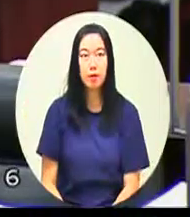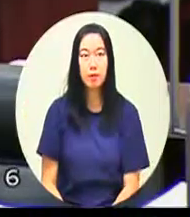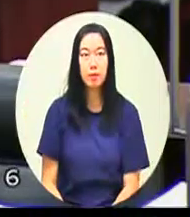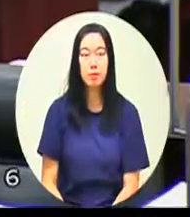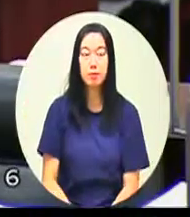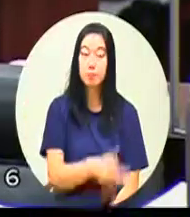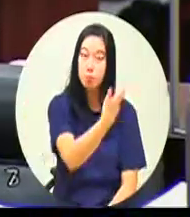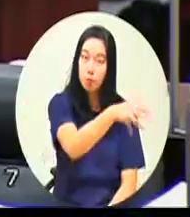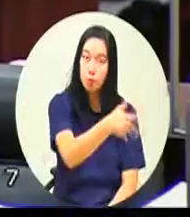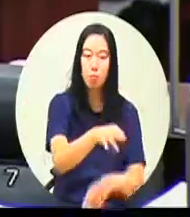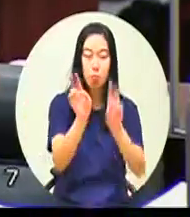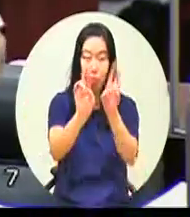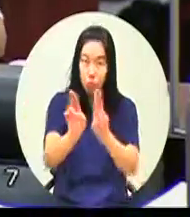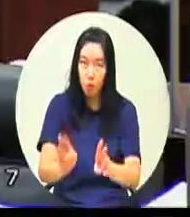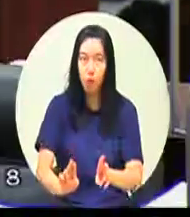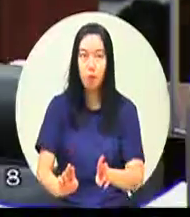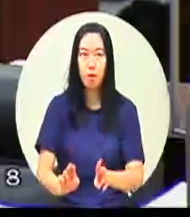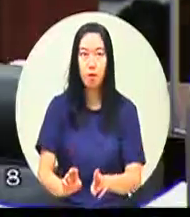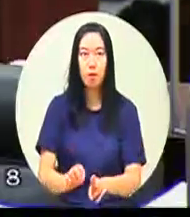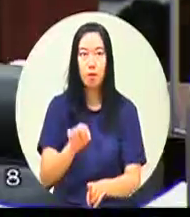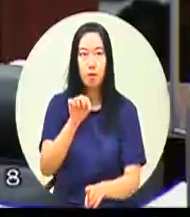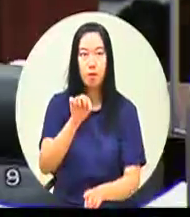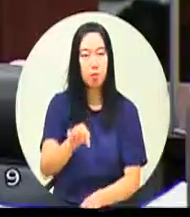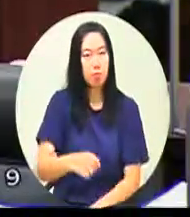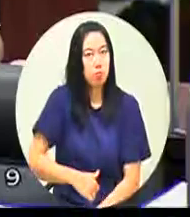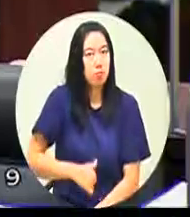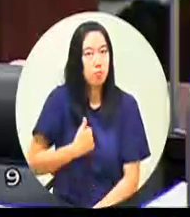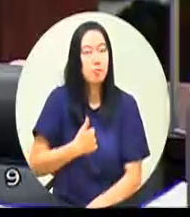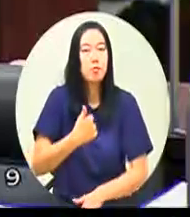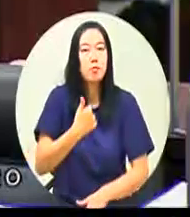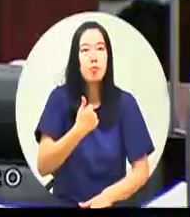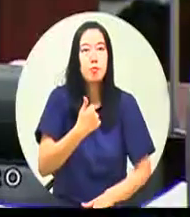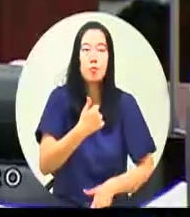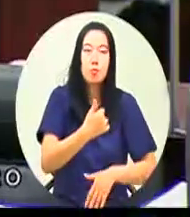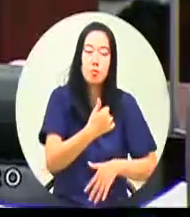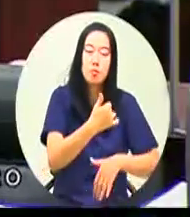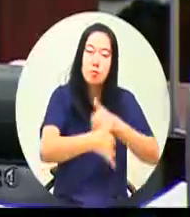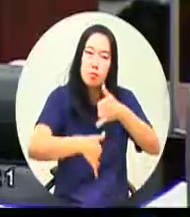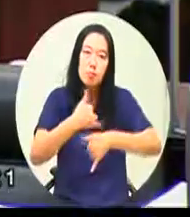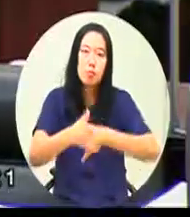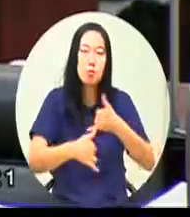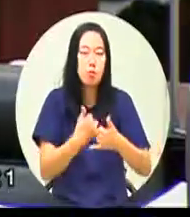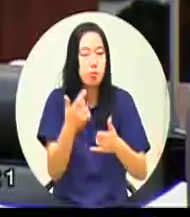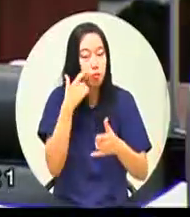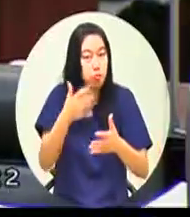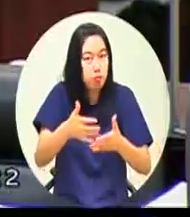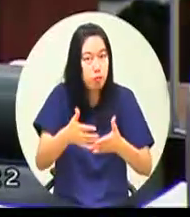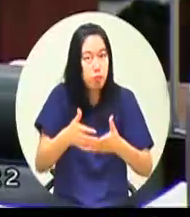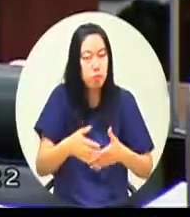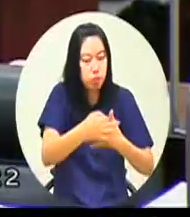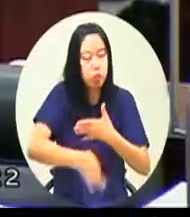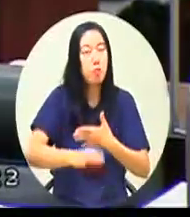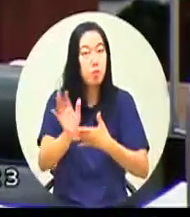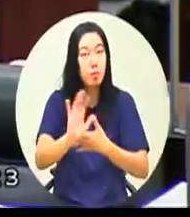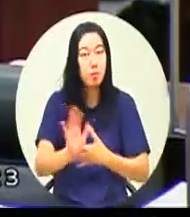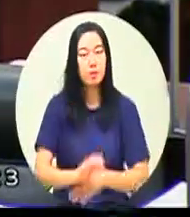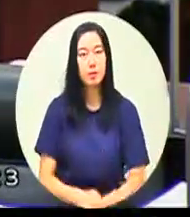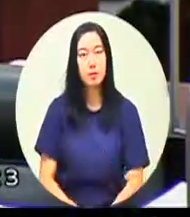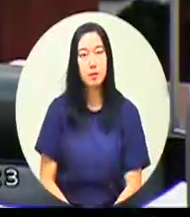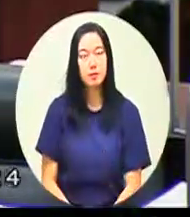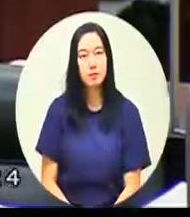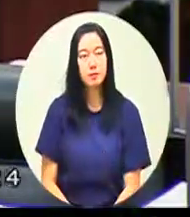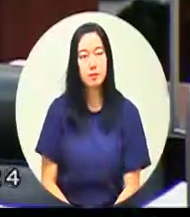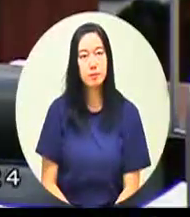啦，灯啦，水灯才是人家切身的地那个最虚的一个不可或缺的地那个那